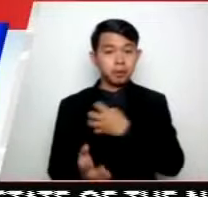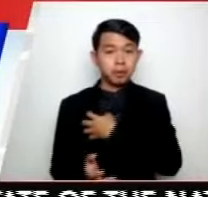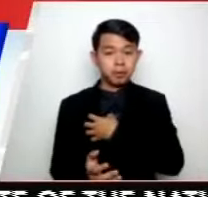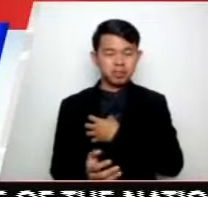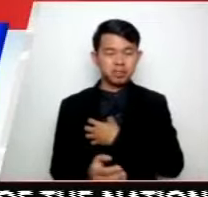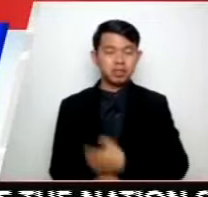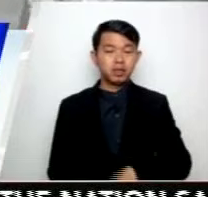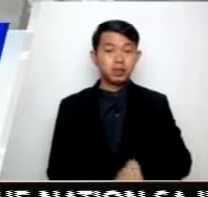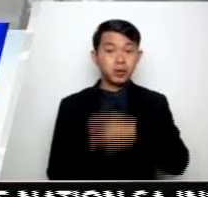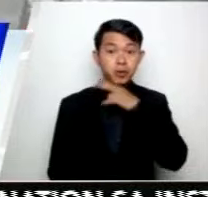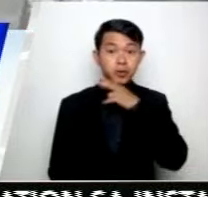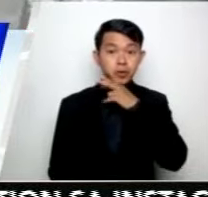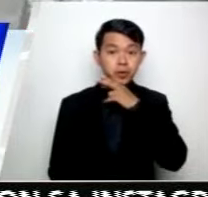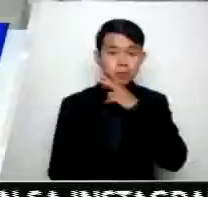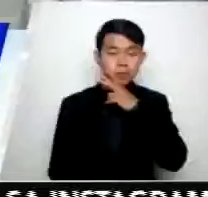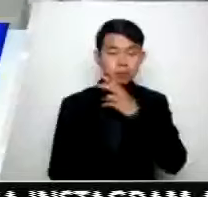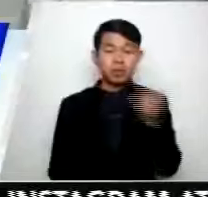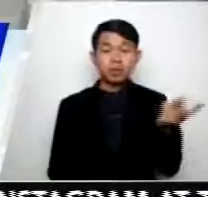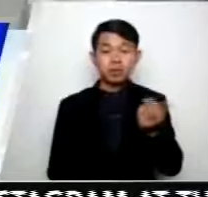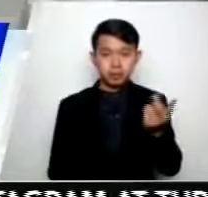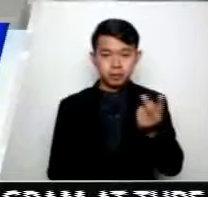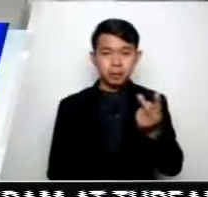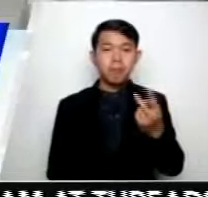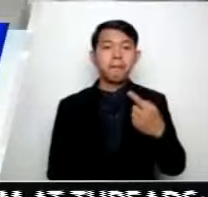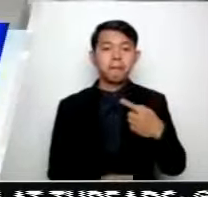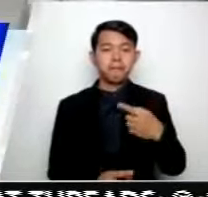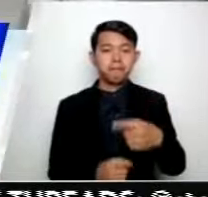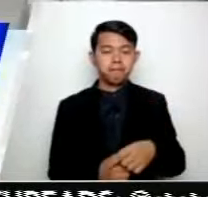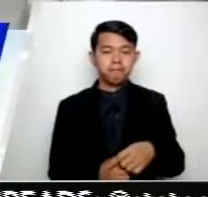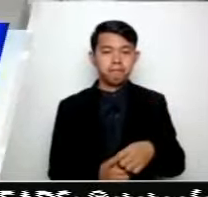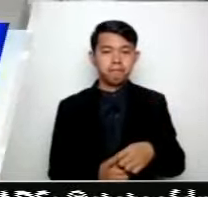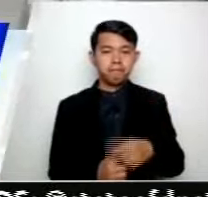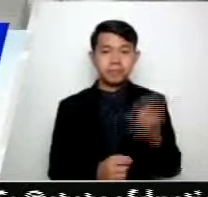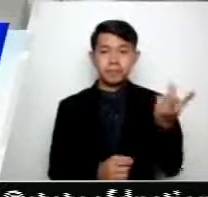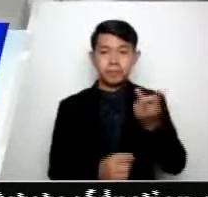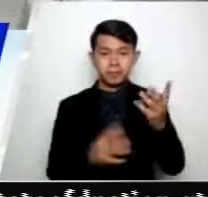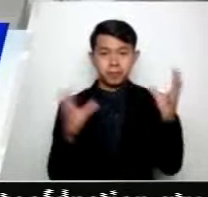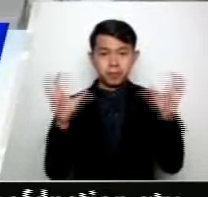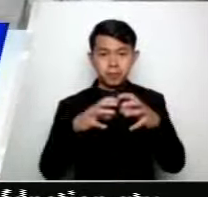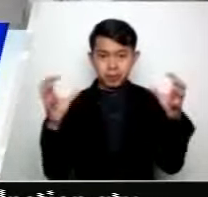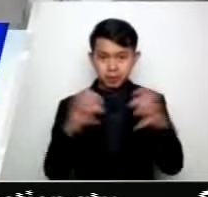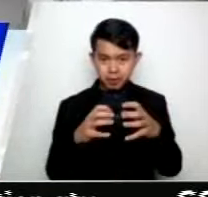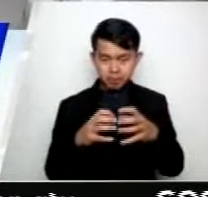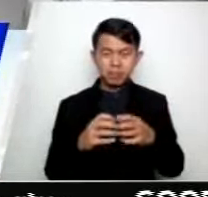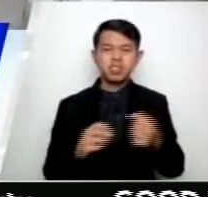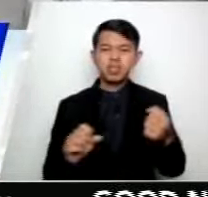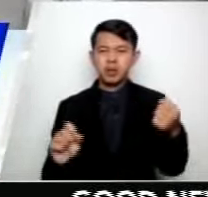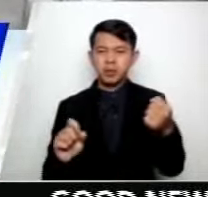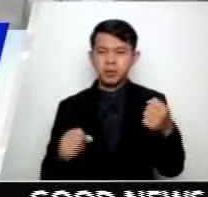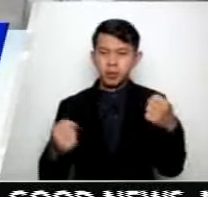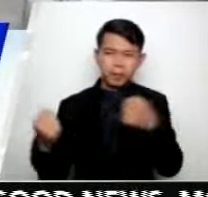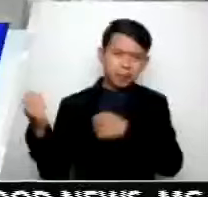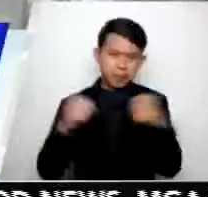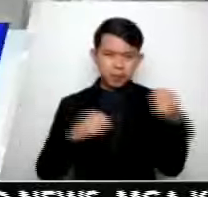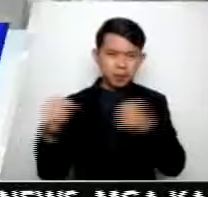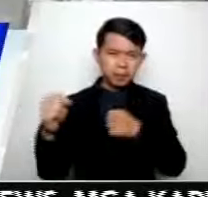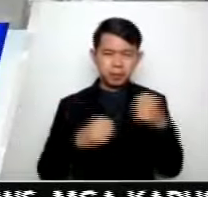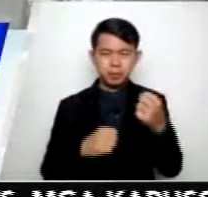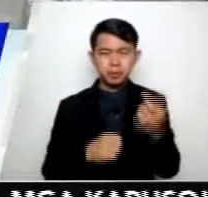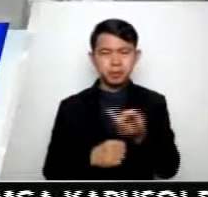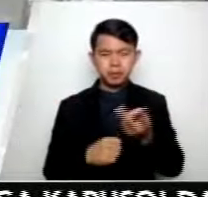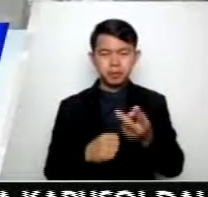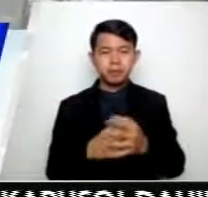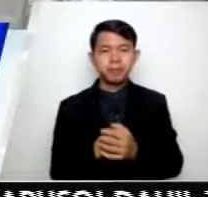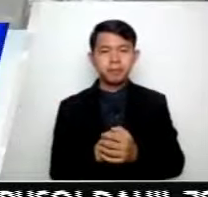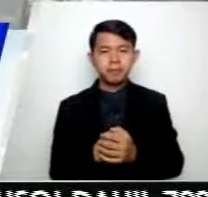pinanggalingang piyesta ang dalawa. Pag-uwi ay nag-away ang dalawa na humantong sa suntukan. Ayon sa pulisya, matinding galit